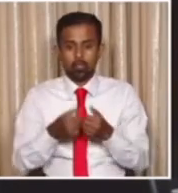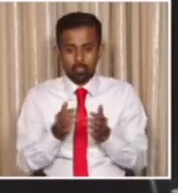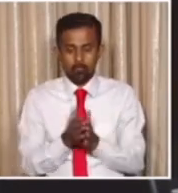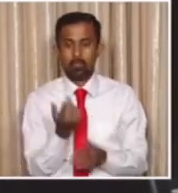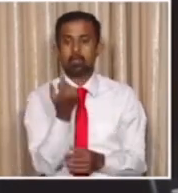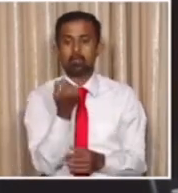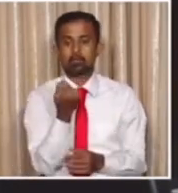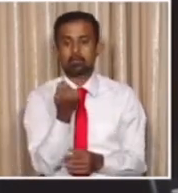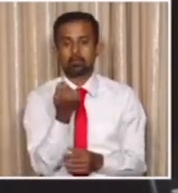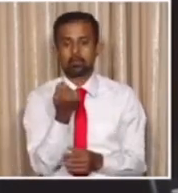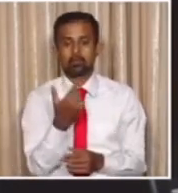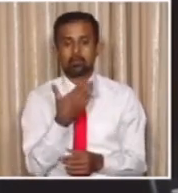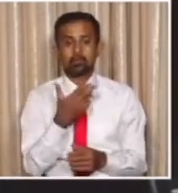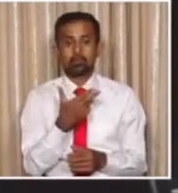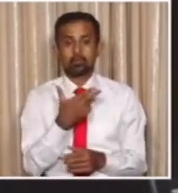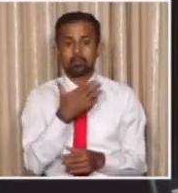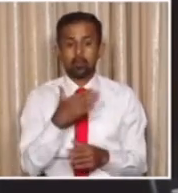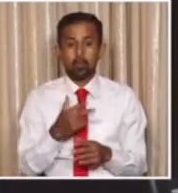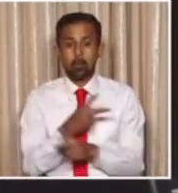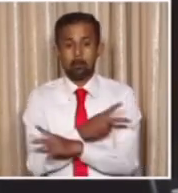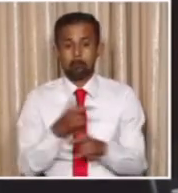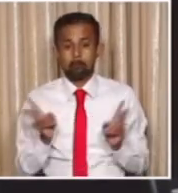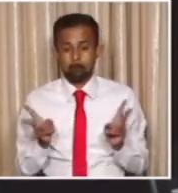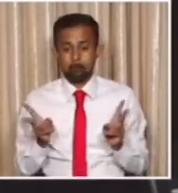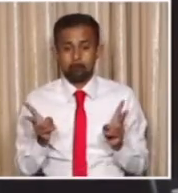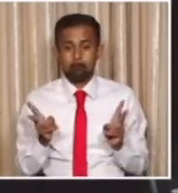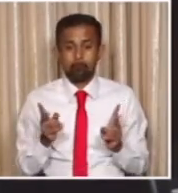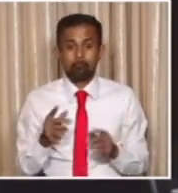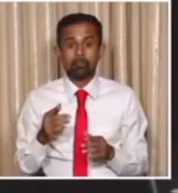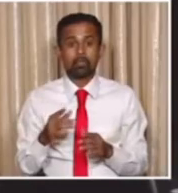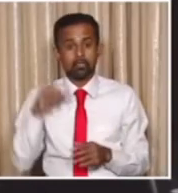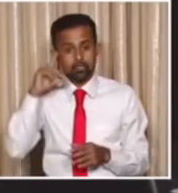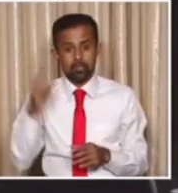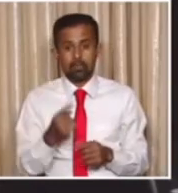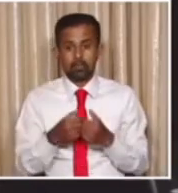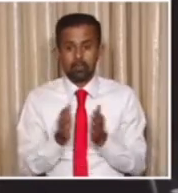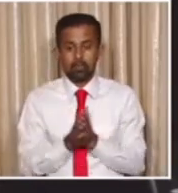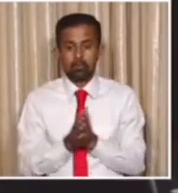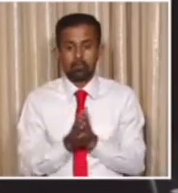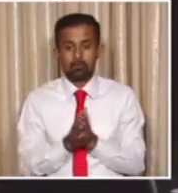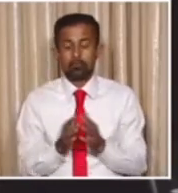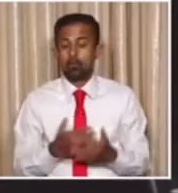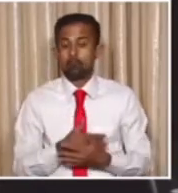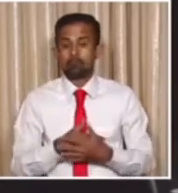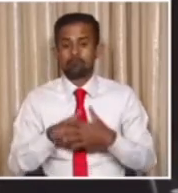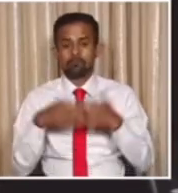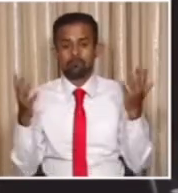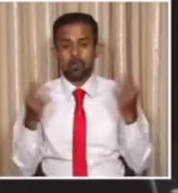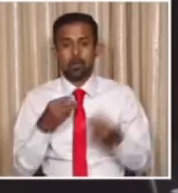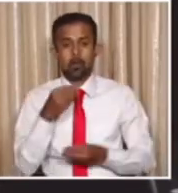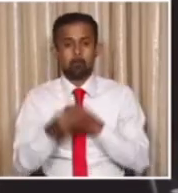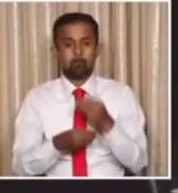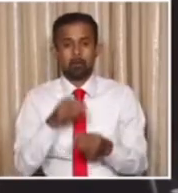ඒකක වලින්. අද බ්‍රසීලයයි චීනයයි ගනුදෙනු කරන්නේ තමන්ගේ මුදල් ඒකක වලින්. අද ලෝකයේ අතිශය දැවැන්ත